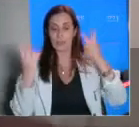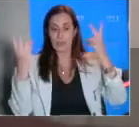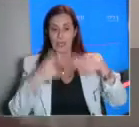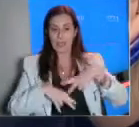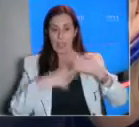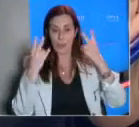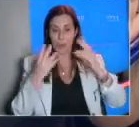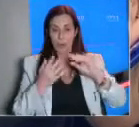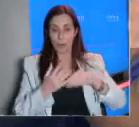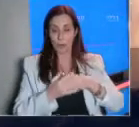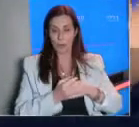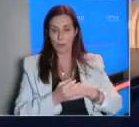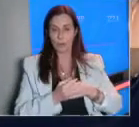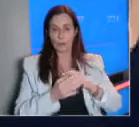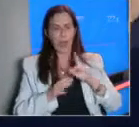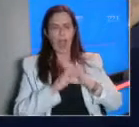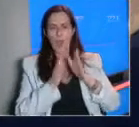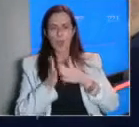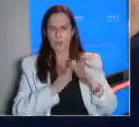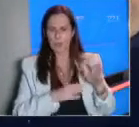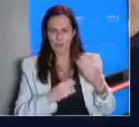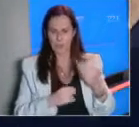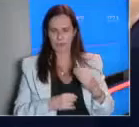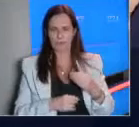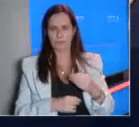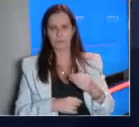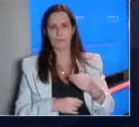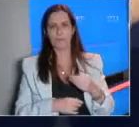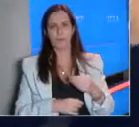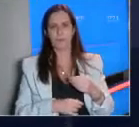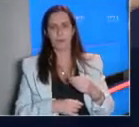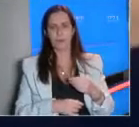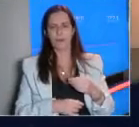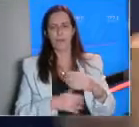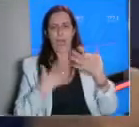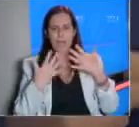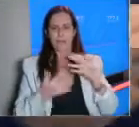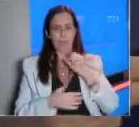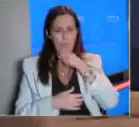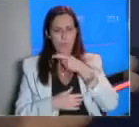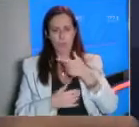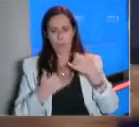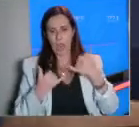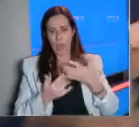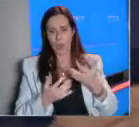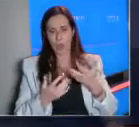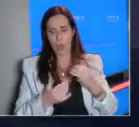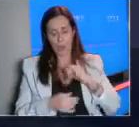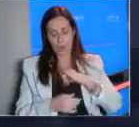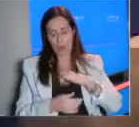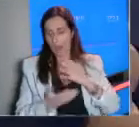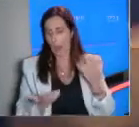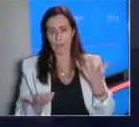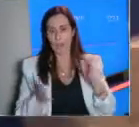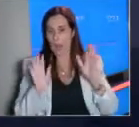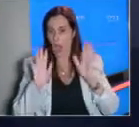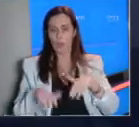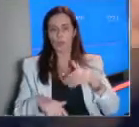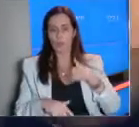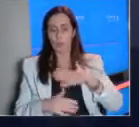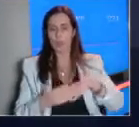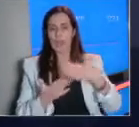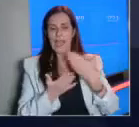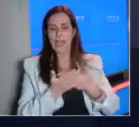ההבנות האחרון בין קבוצה... אז הכל בסדר, רגע, שנייה, שנייה. הסיפור ההיסטורי כרגע, אתה יודע, הוא מעניין, אבל עזוב, אני